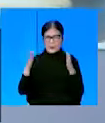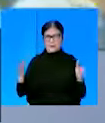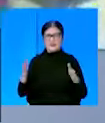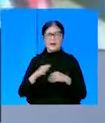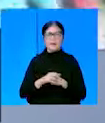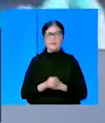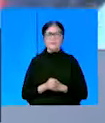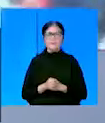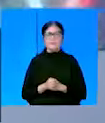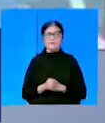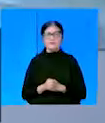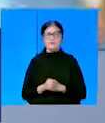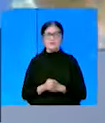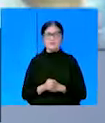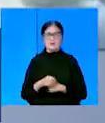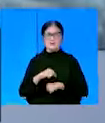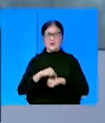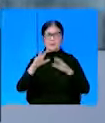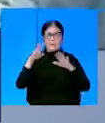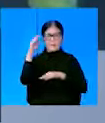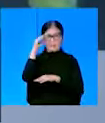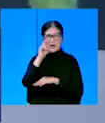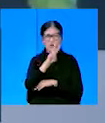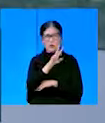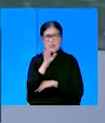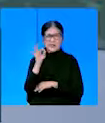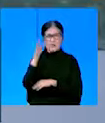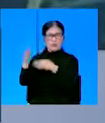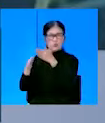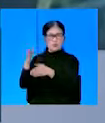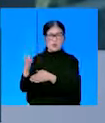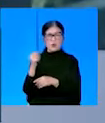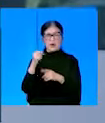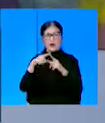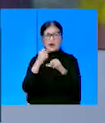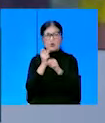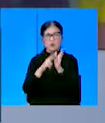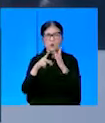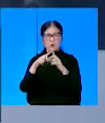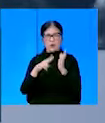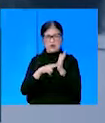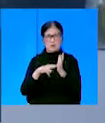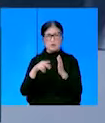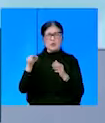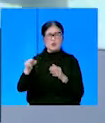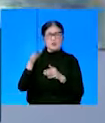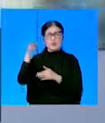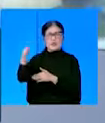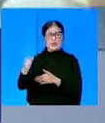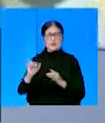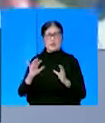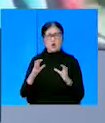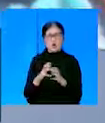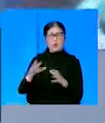Dan hingga pukul 8 pagi saja sudah ada 2.000 pengunjung masuk Ragunan yang sebagian besar datang bersama rombongan keluarga.